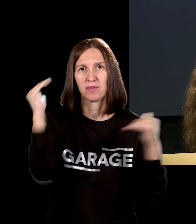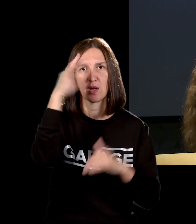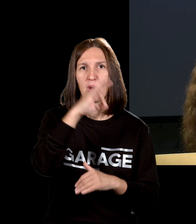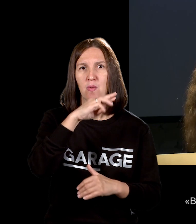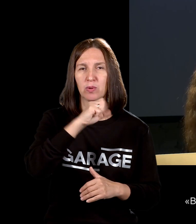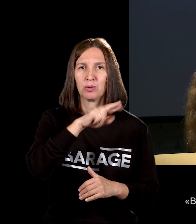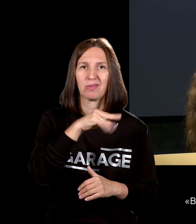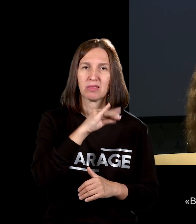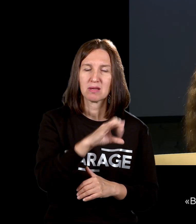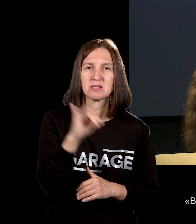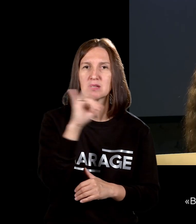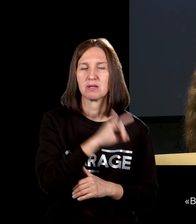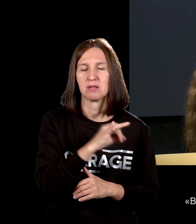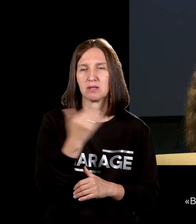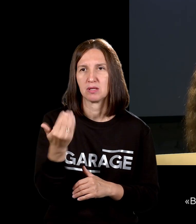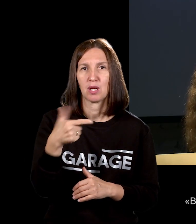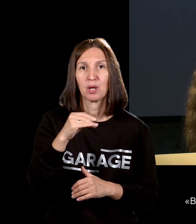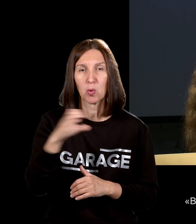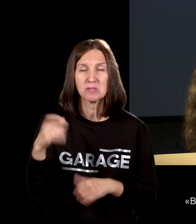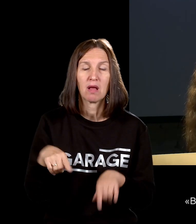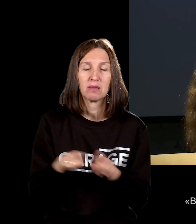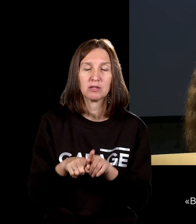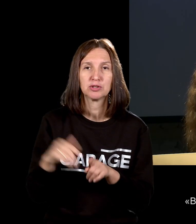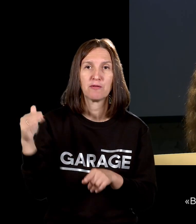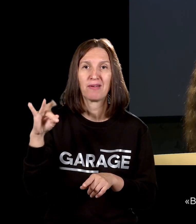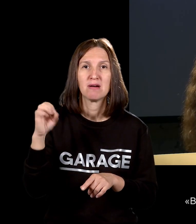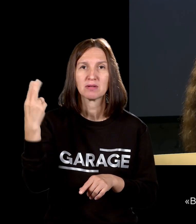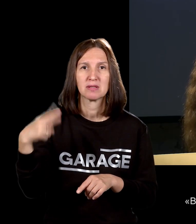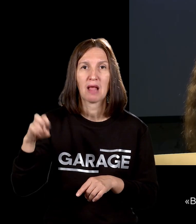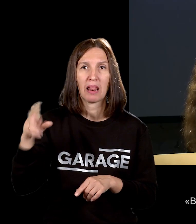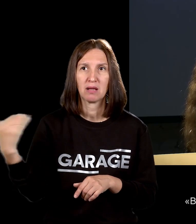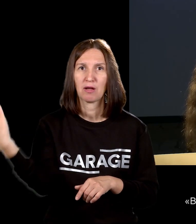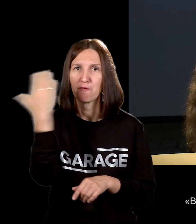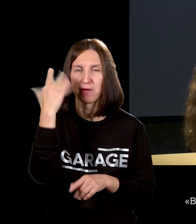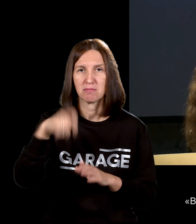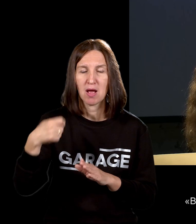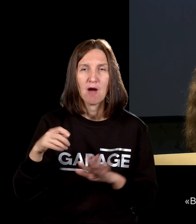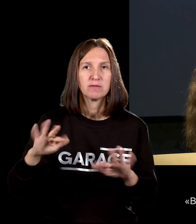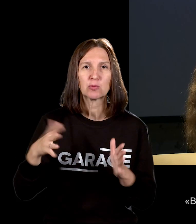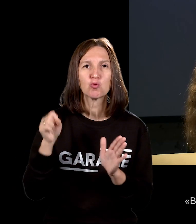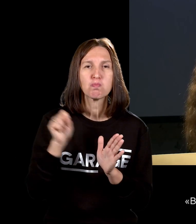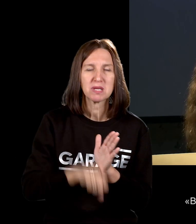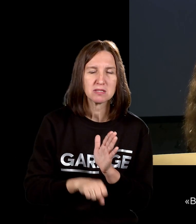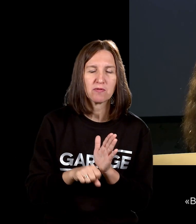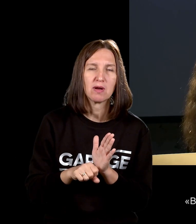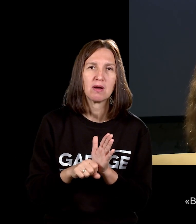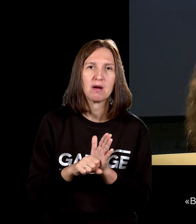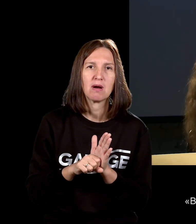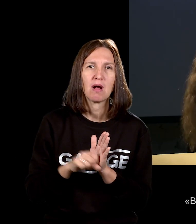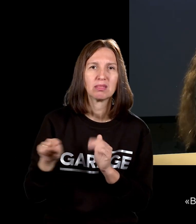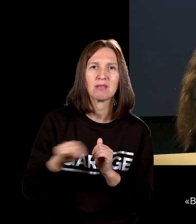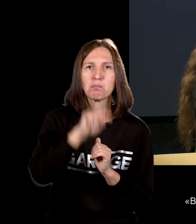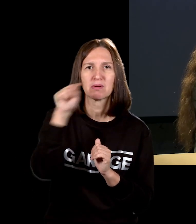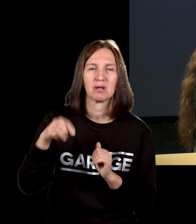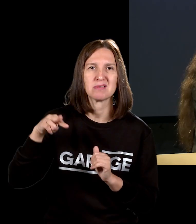это, например, фильм Фрица Ланга «В случае убийства набирайте М», то есть когда складывается вся эта мифология, это еще как бы несколько